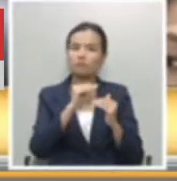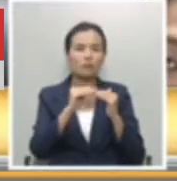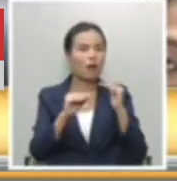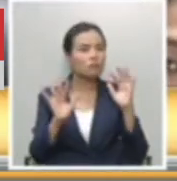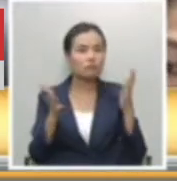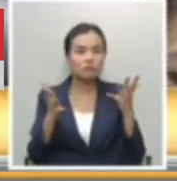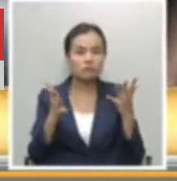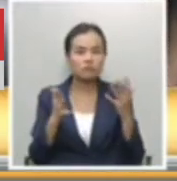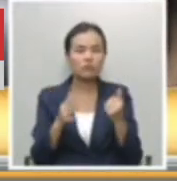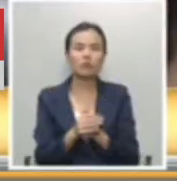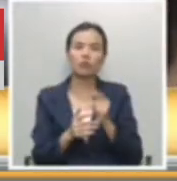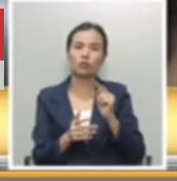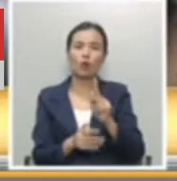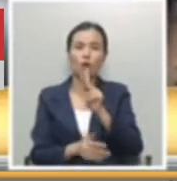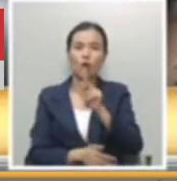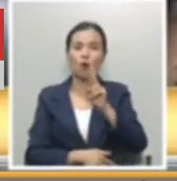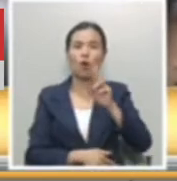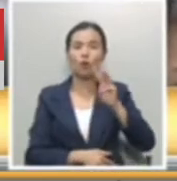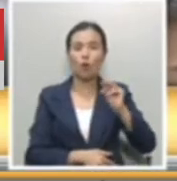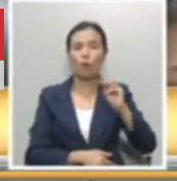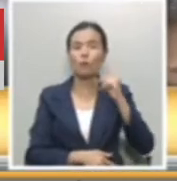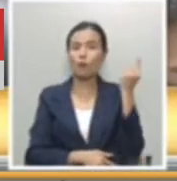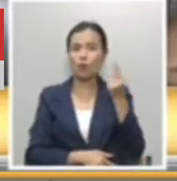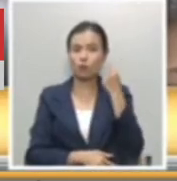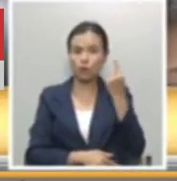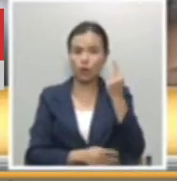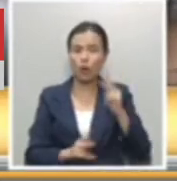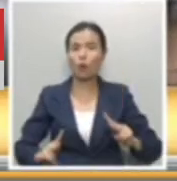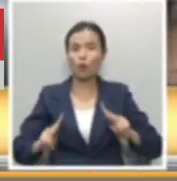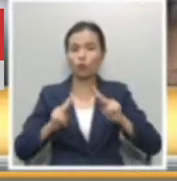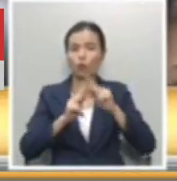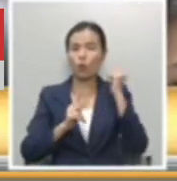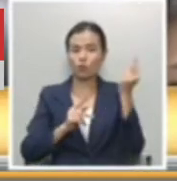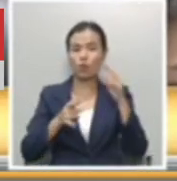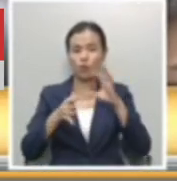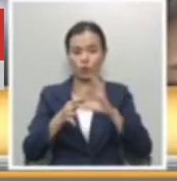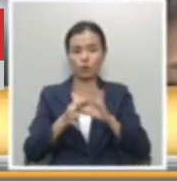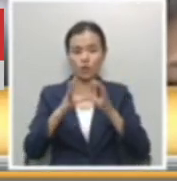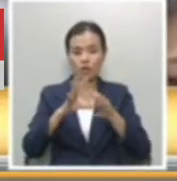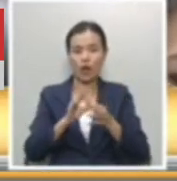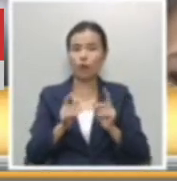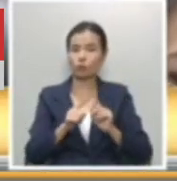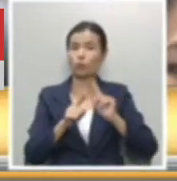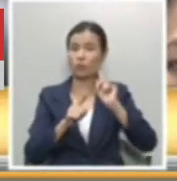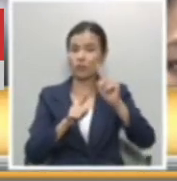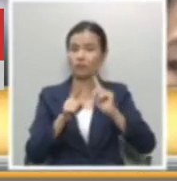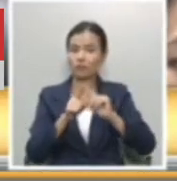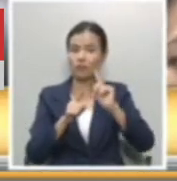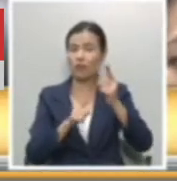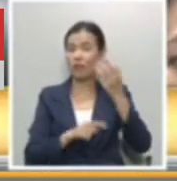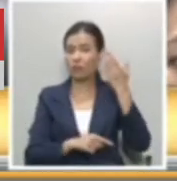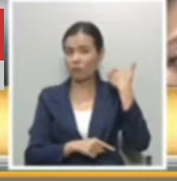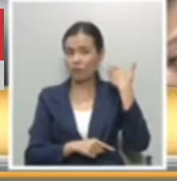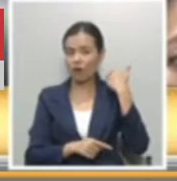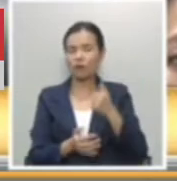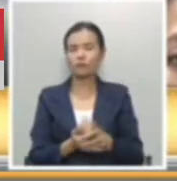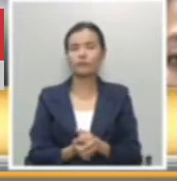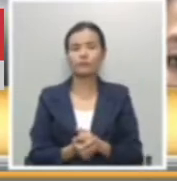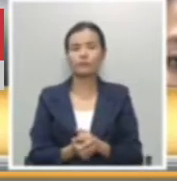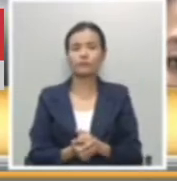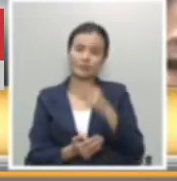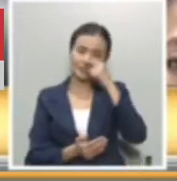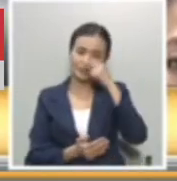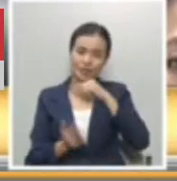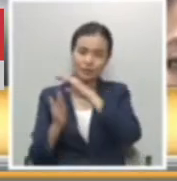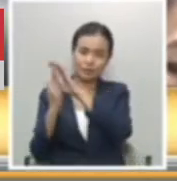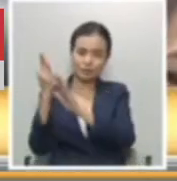จากสถิติของกรมการท่องเที่ยวกระทรวงการท่องเที่ยวและกีฬาระบุว่าช่วงไตรมาสที่1ครับที่ผ่านมาประเทศไทยมีจ